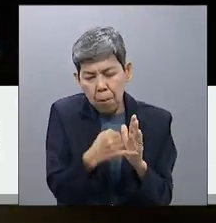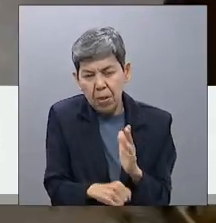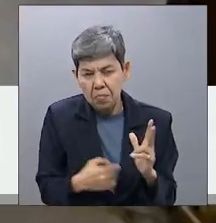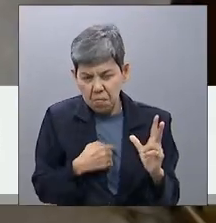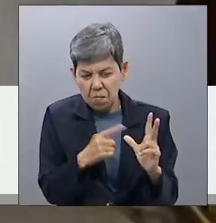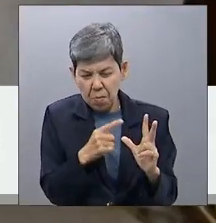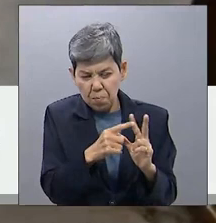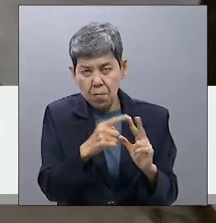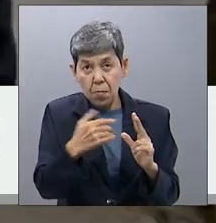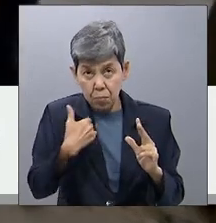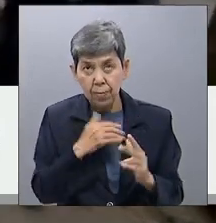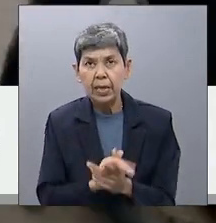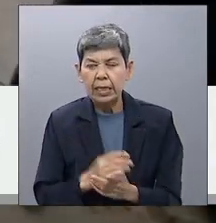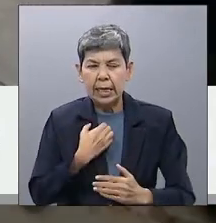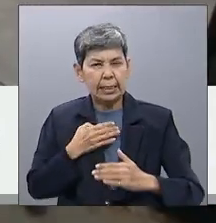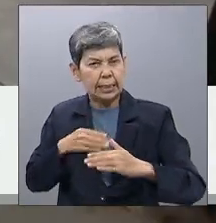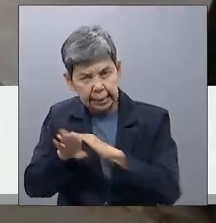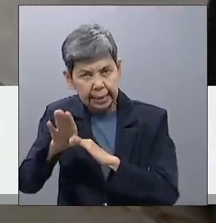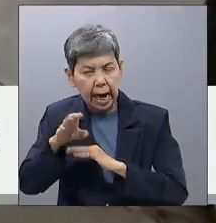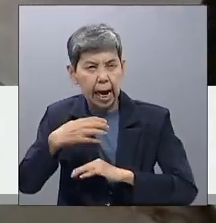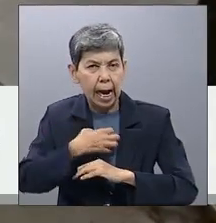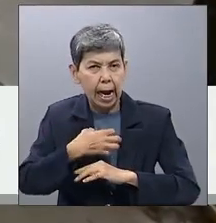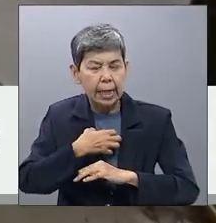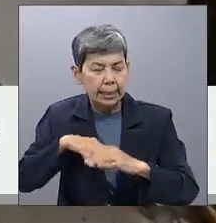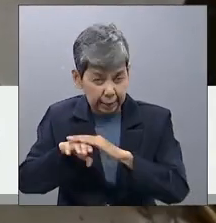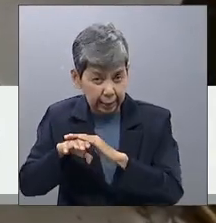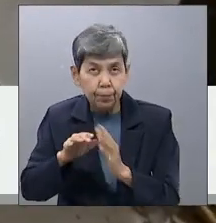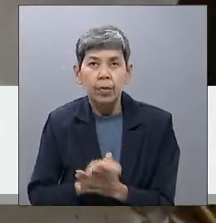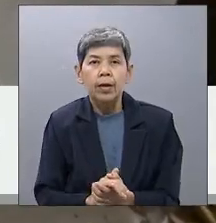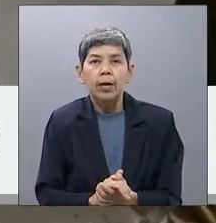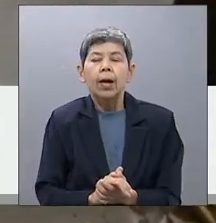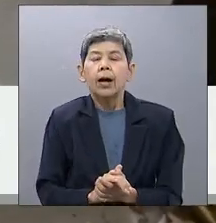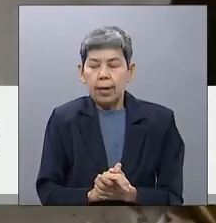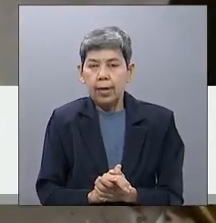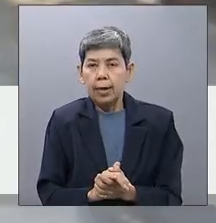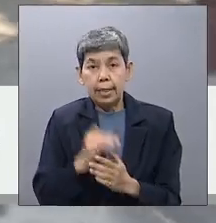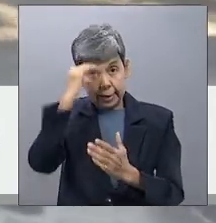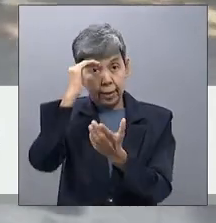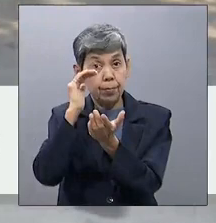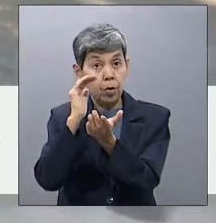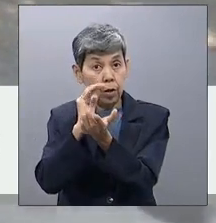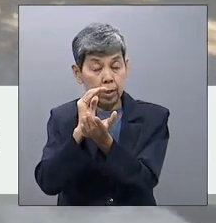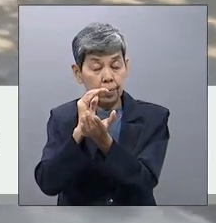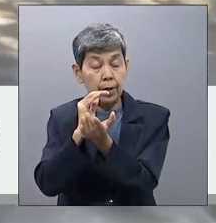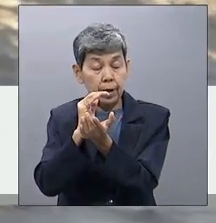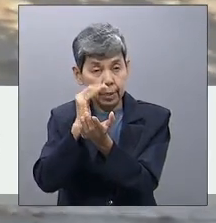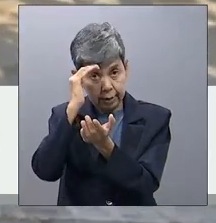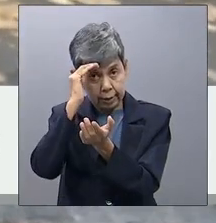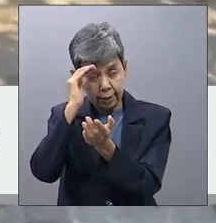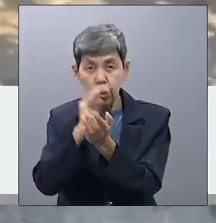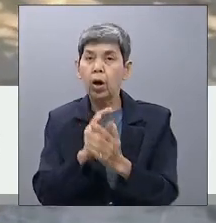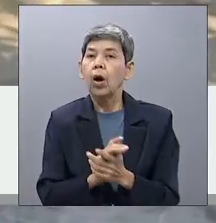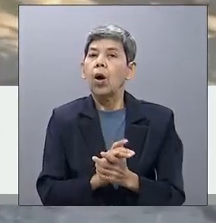ว่าก่อนหน้านี้เนี่ยพยายามจะหลบหนีออกไปจากพื้นที่ล่าสุดค่ะพลตำรวจตรีอภิรักษ์เวท